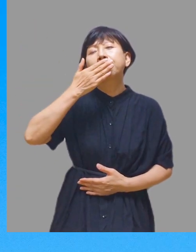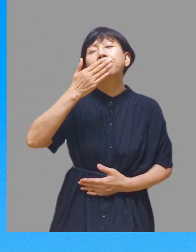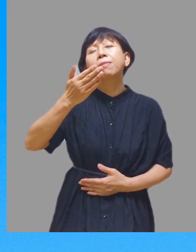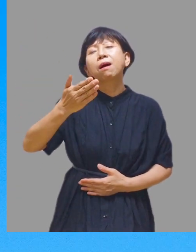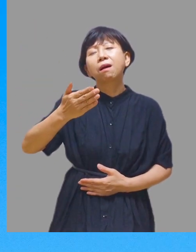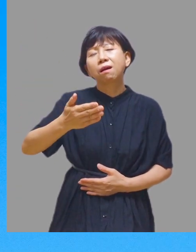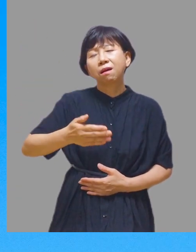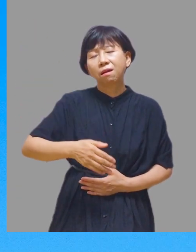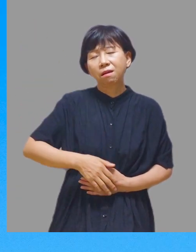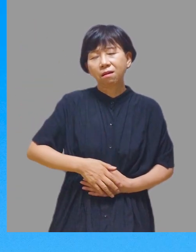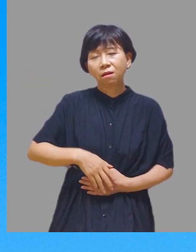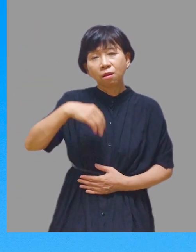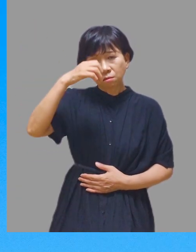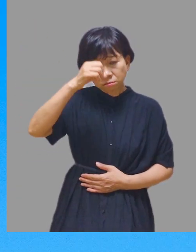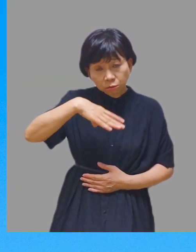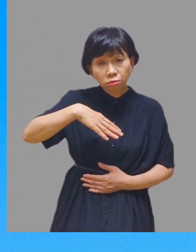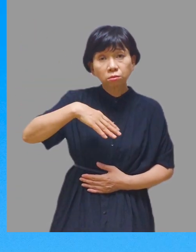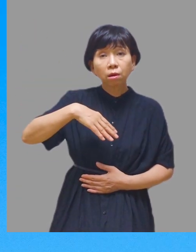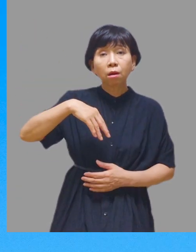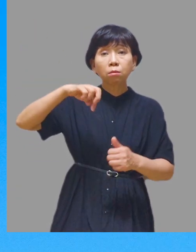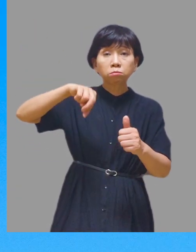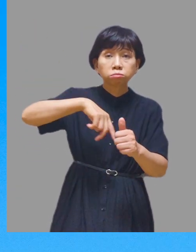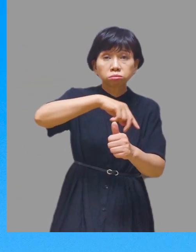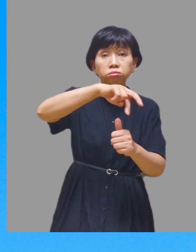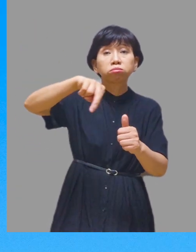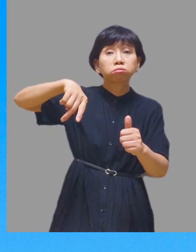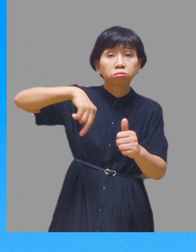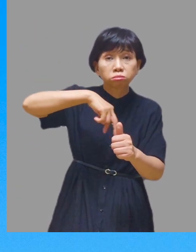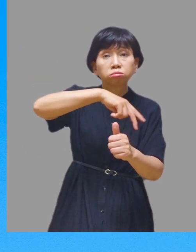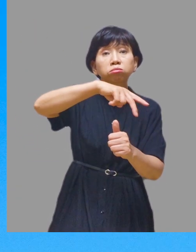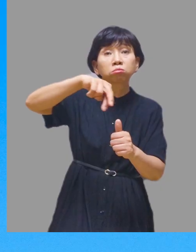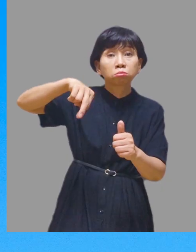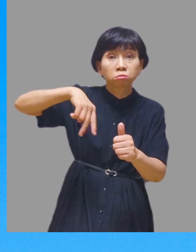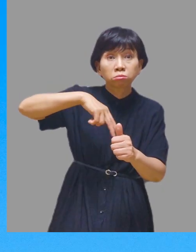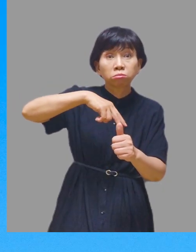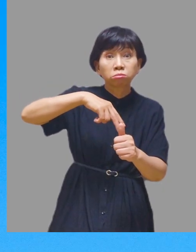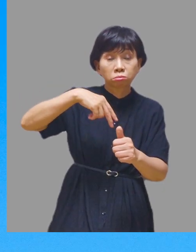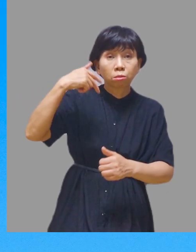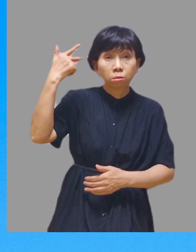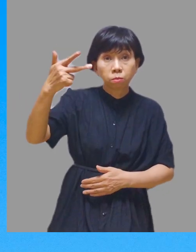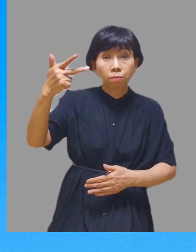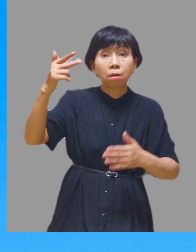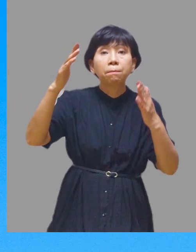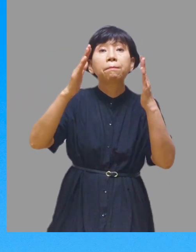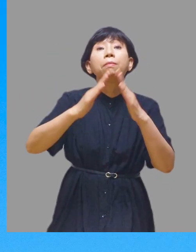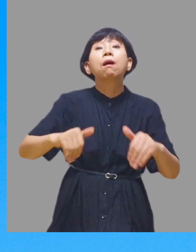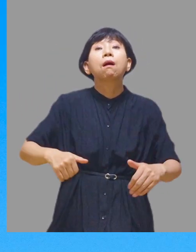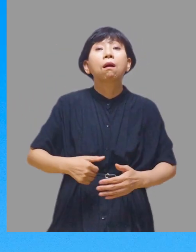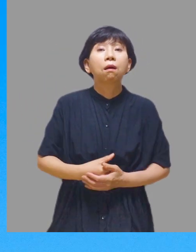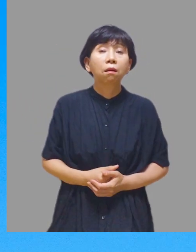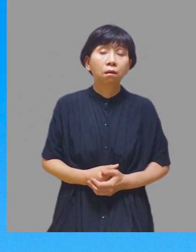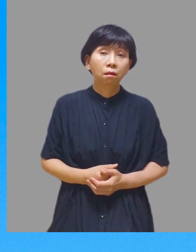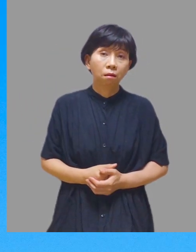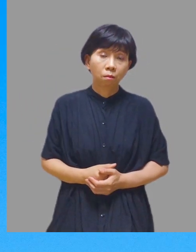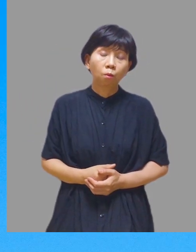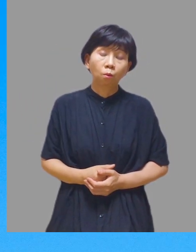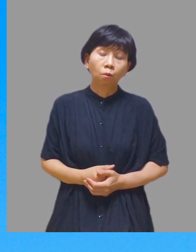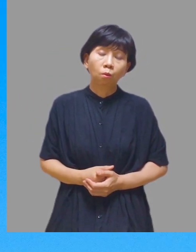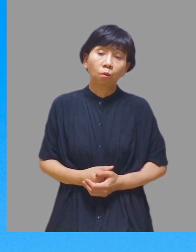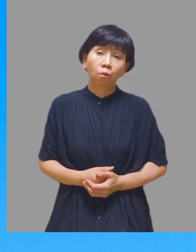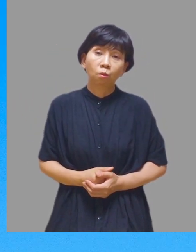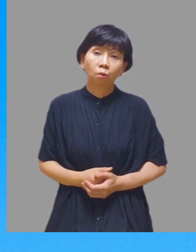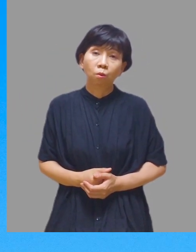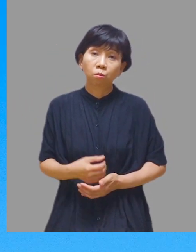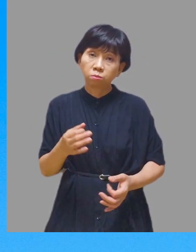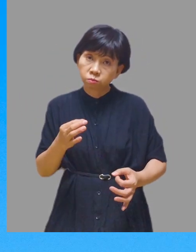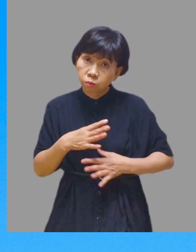그냥 빙빙 이스라엘 백성들이 도는데 그냥 일주일 지나고 무너졌어요. 그 성벽이.